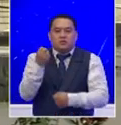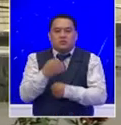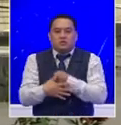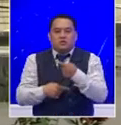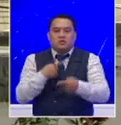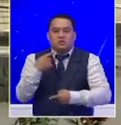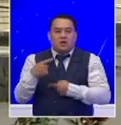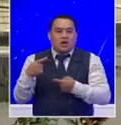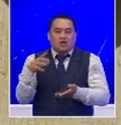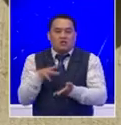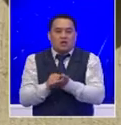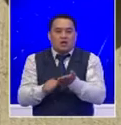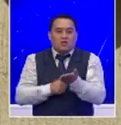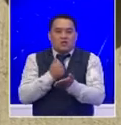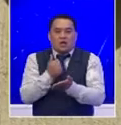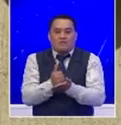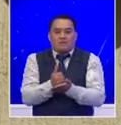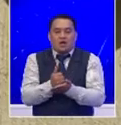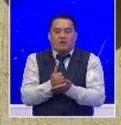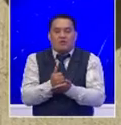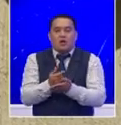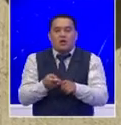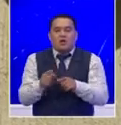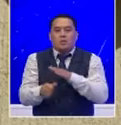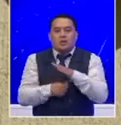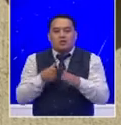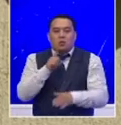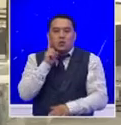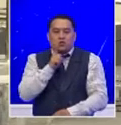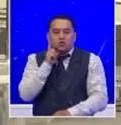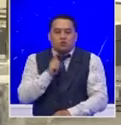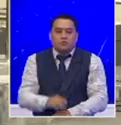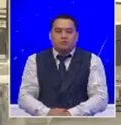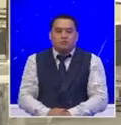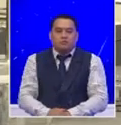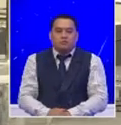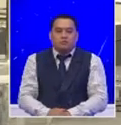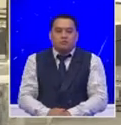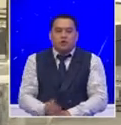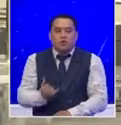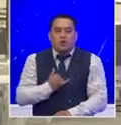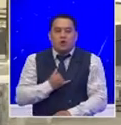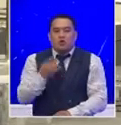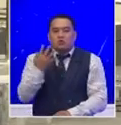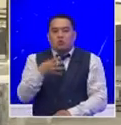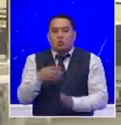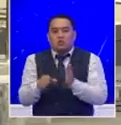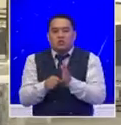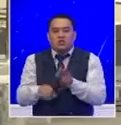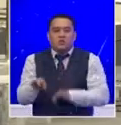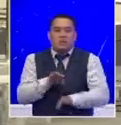занятости населения. Приоритетной категорией является безработная молодежь. По дорожной карте занятости у нас 46 проектов по